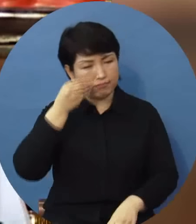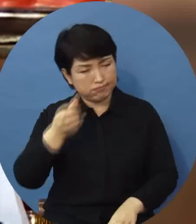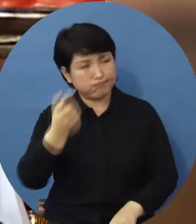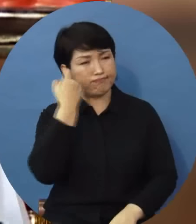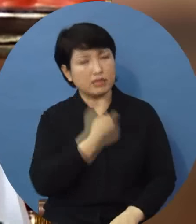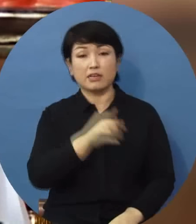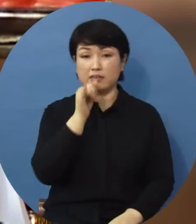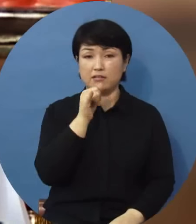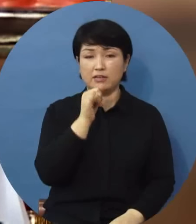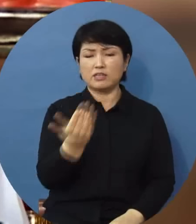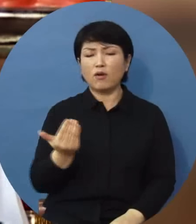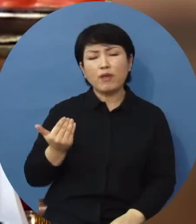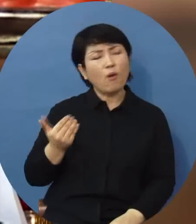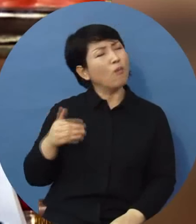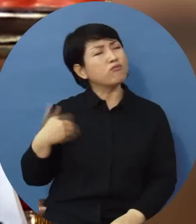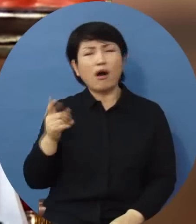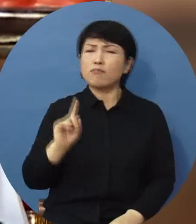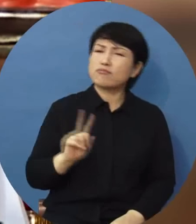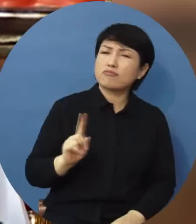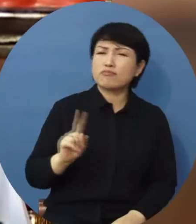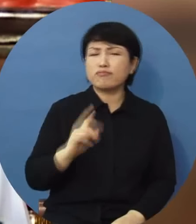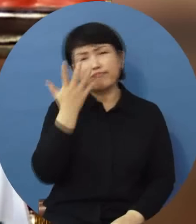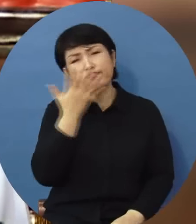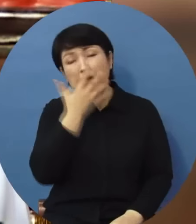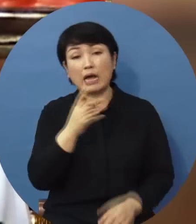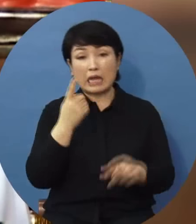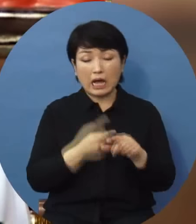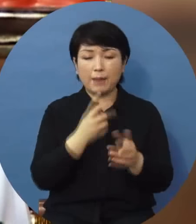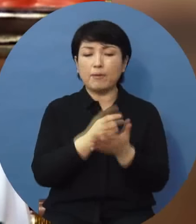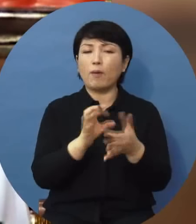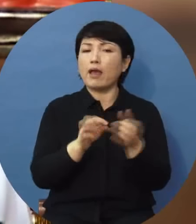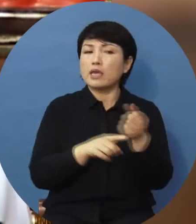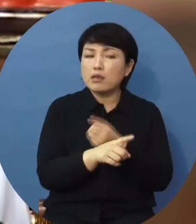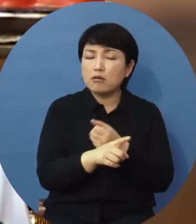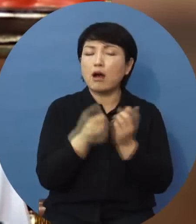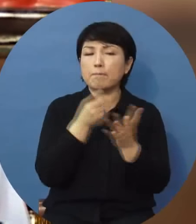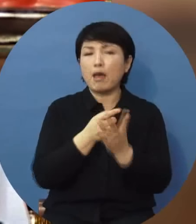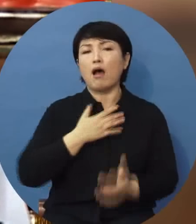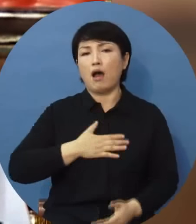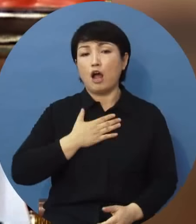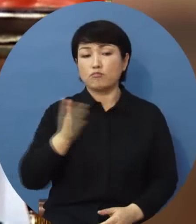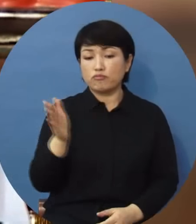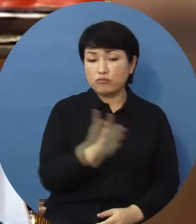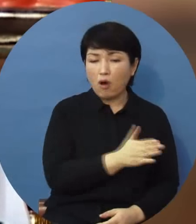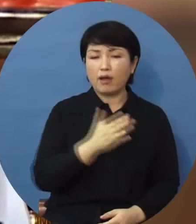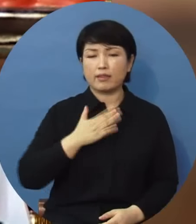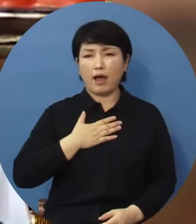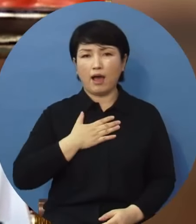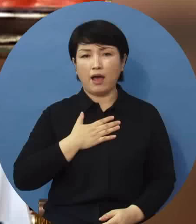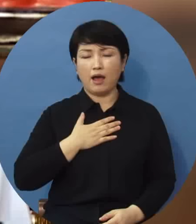잘 되어 나갑니다. 그전에는 헤매다가 법의 이치를 깨치고 난 뒤부터는 이제